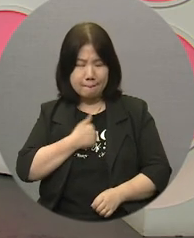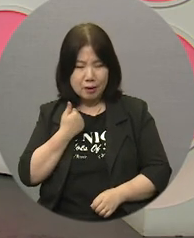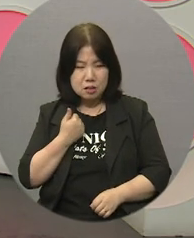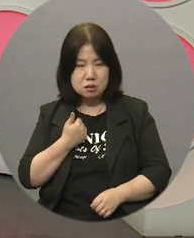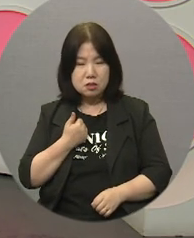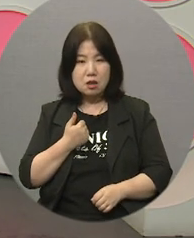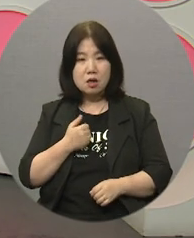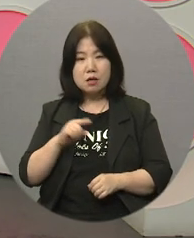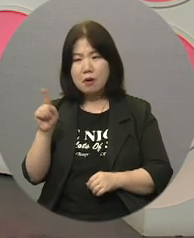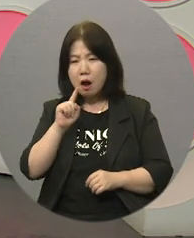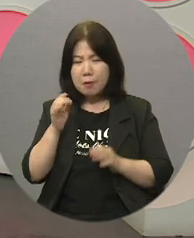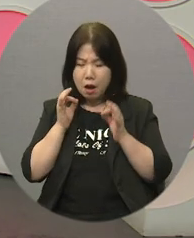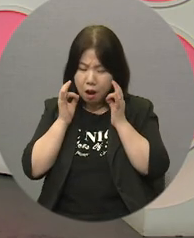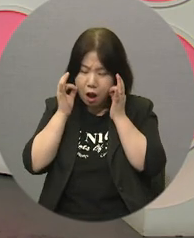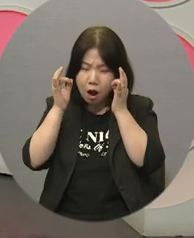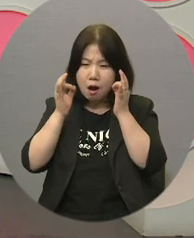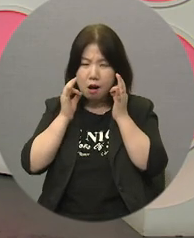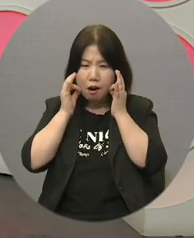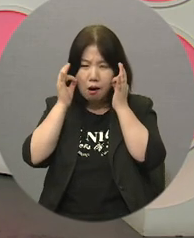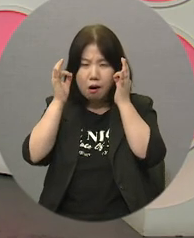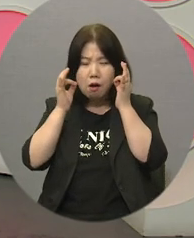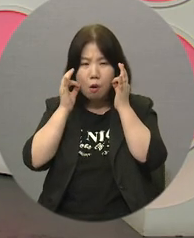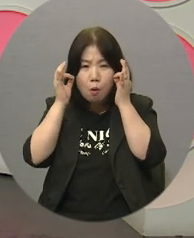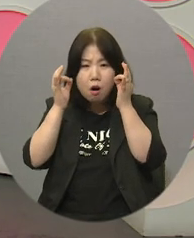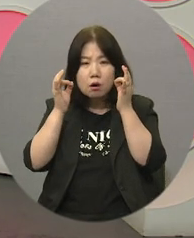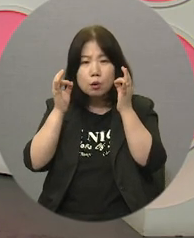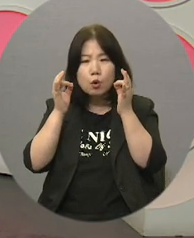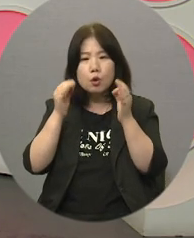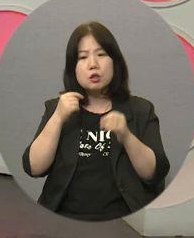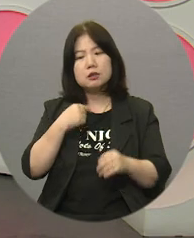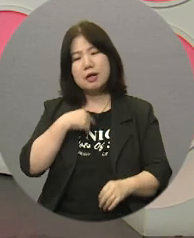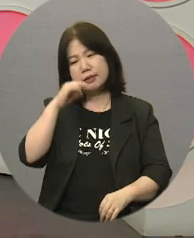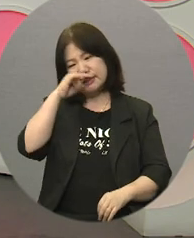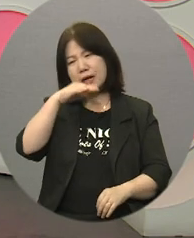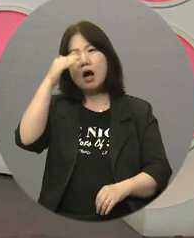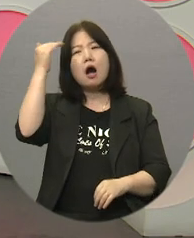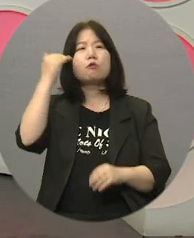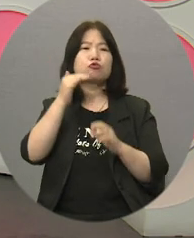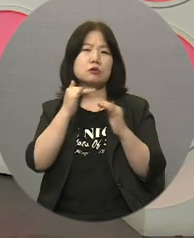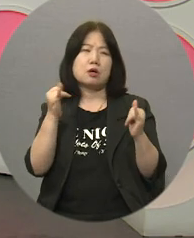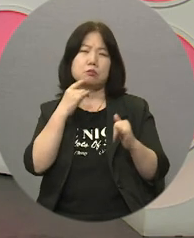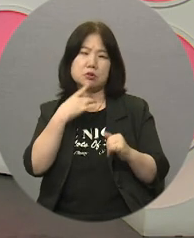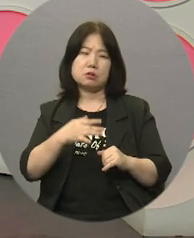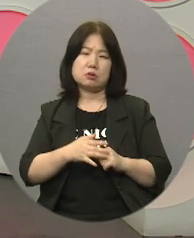여기서 아무리 노력을 해도 난 그저 이방일 뿐이야.